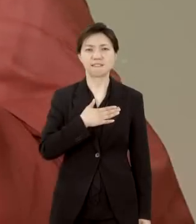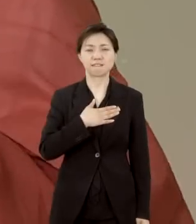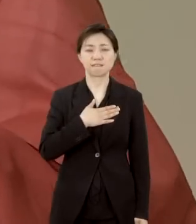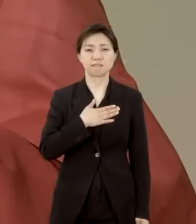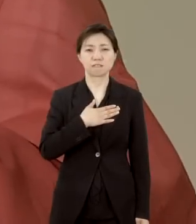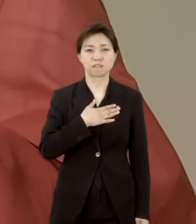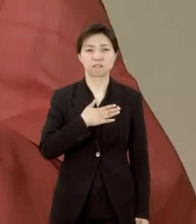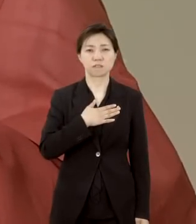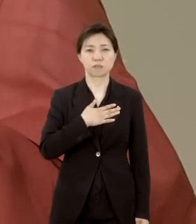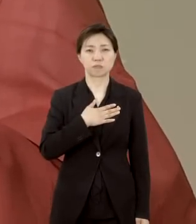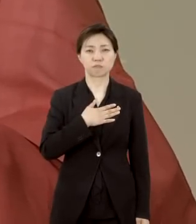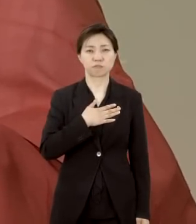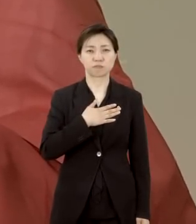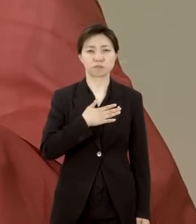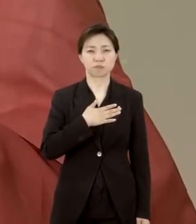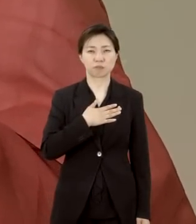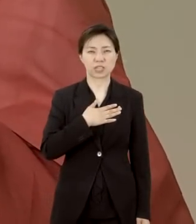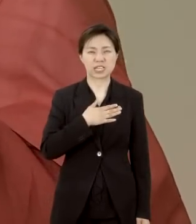내가